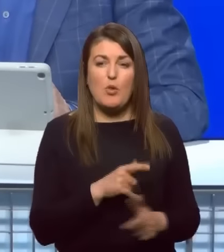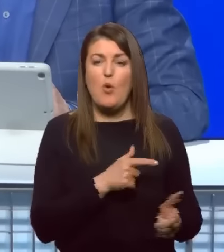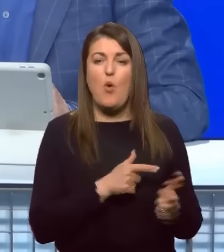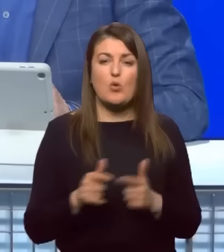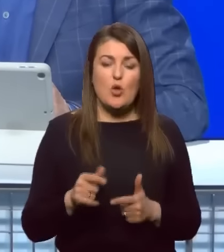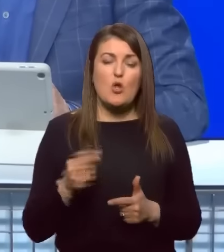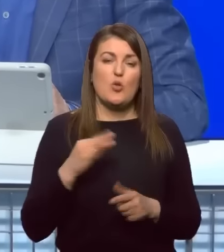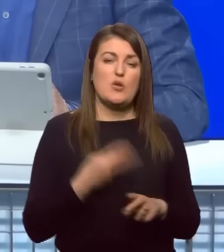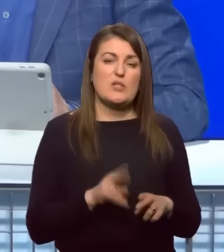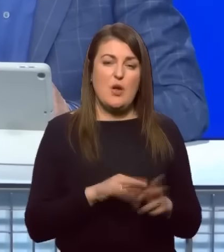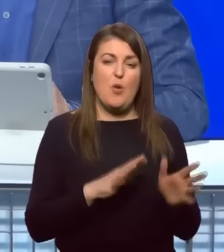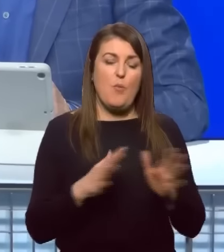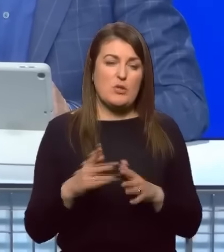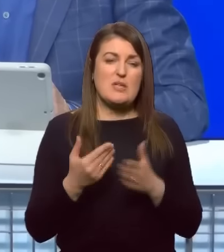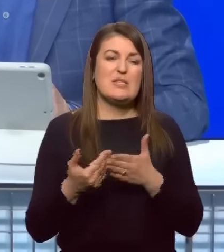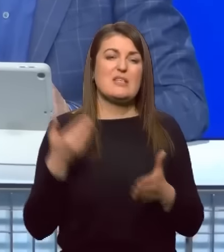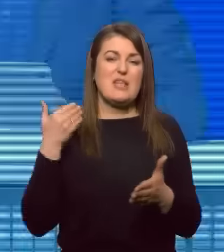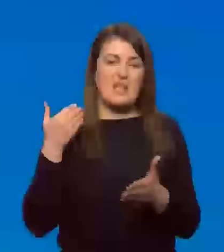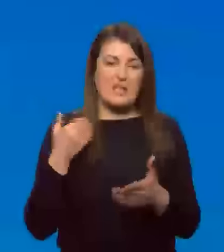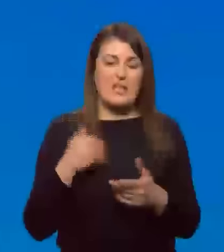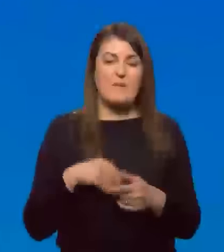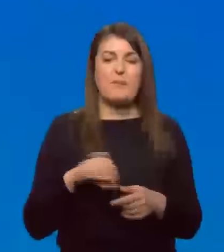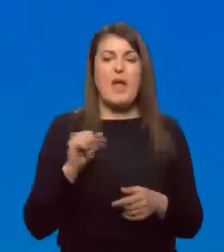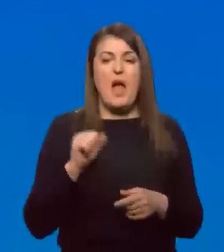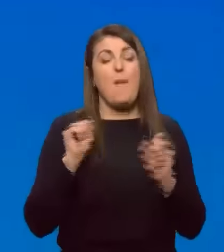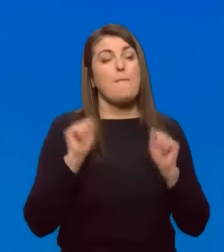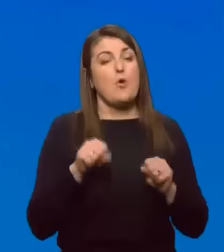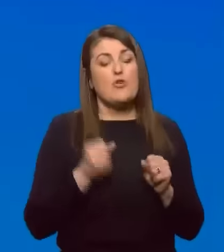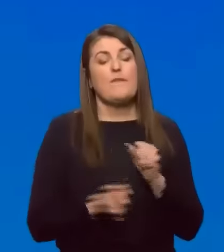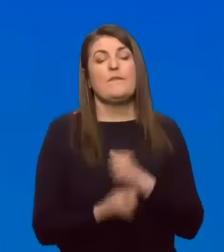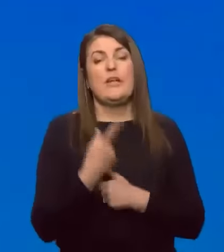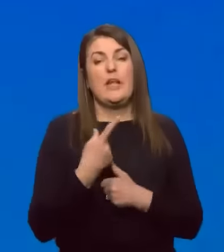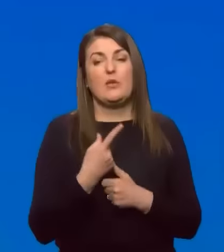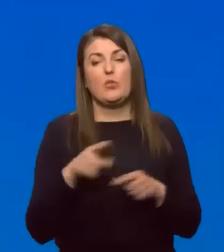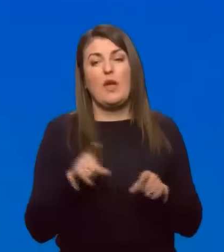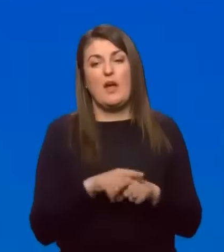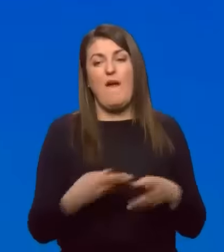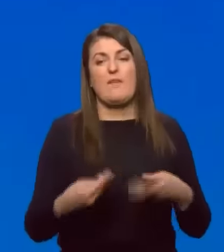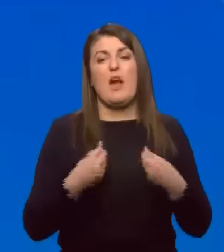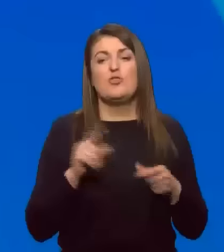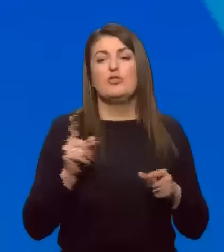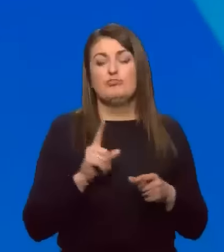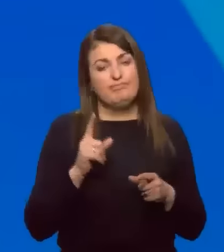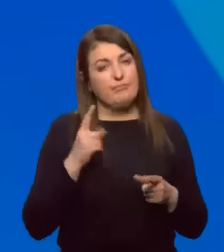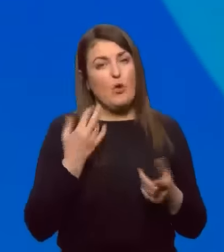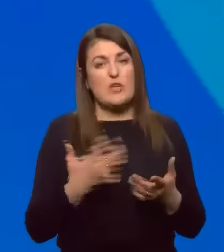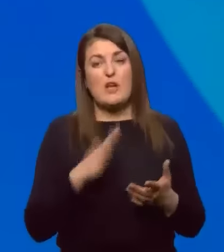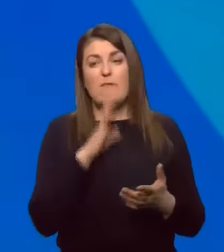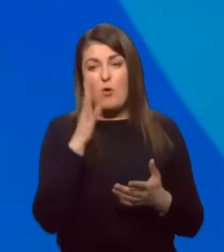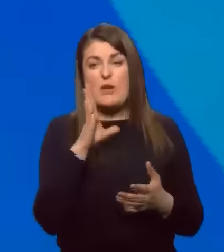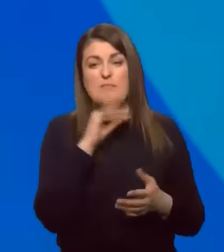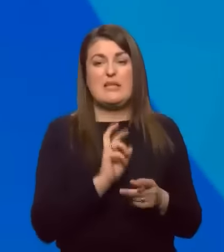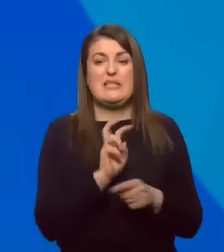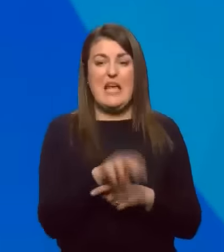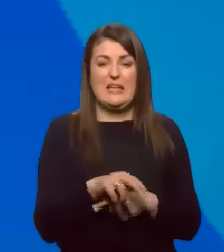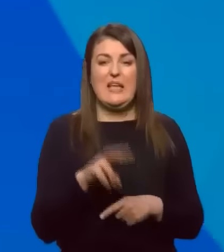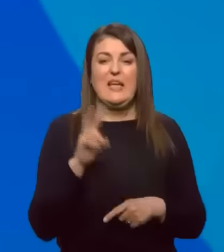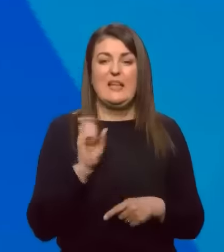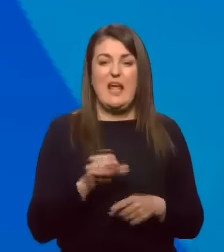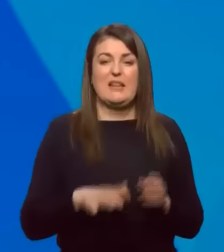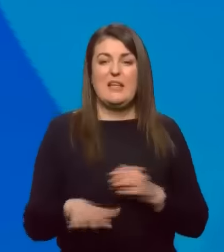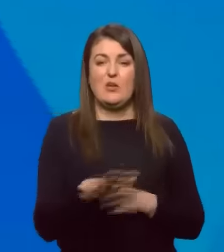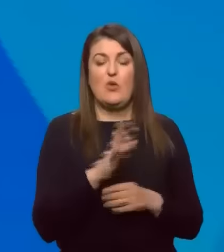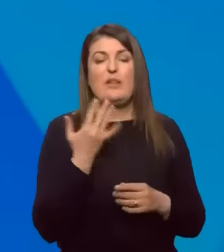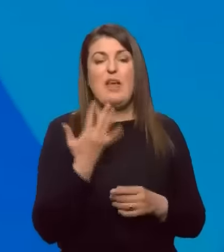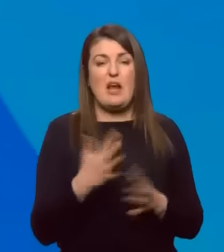готові до цих подій заздалегідь. Може виникнути таке враження, що оскільки ворог зміг зайти на